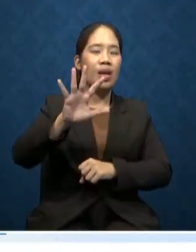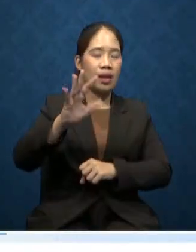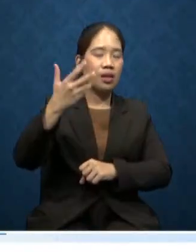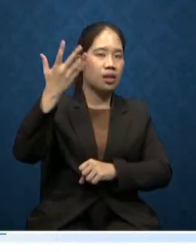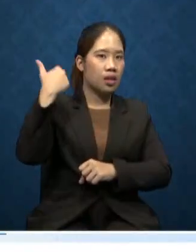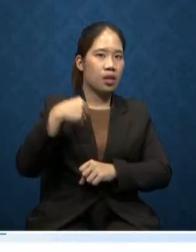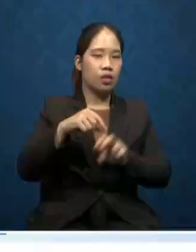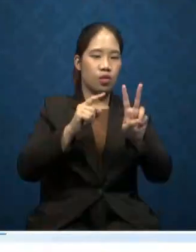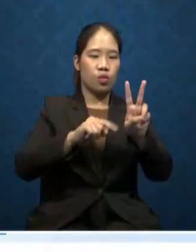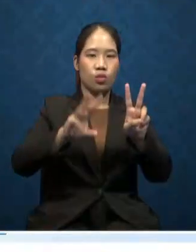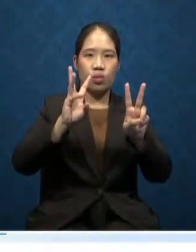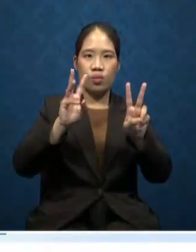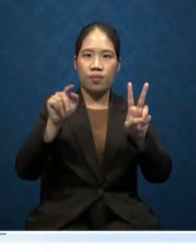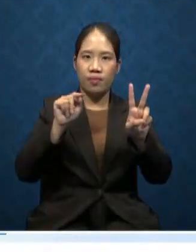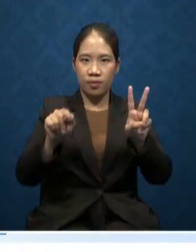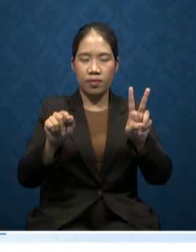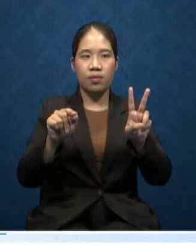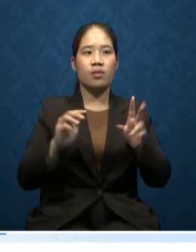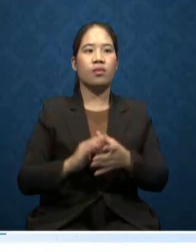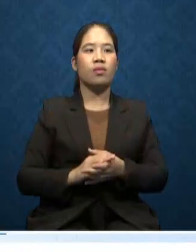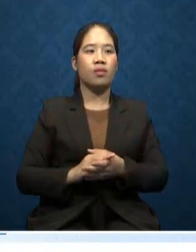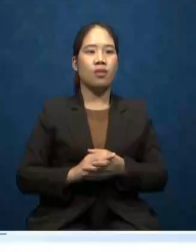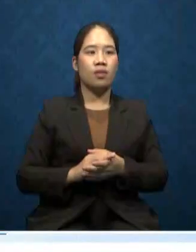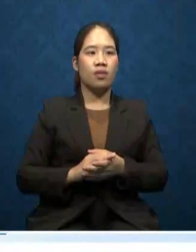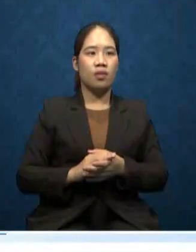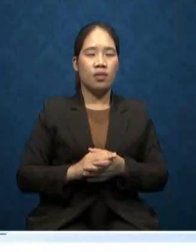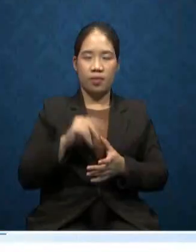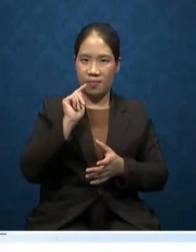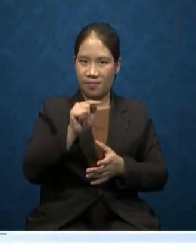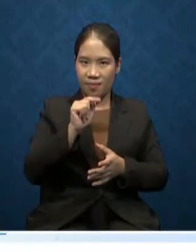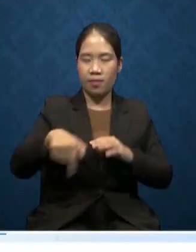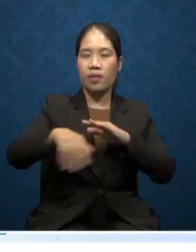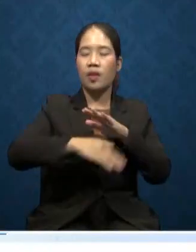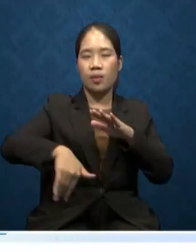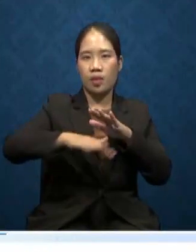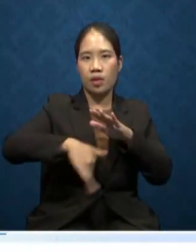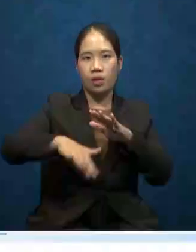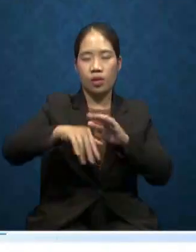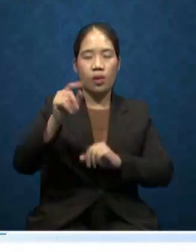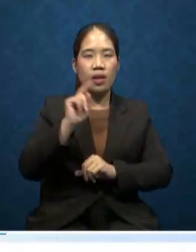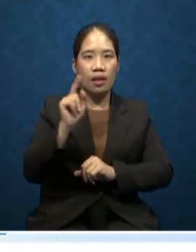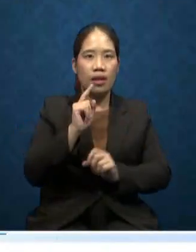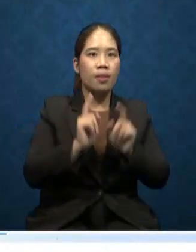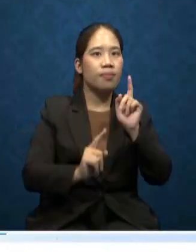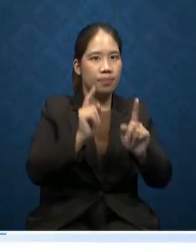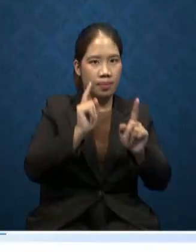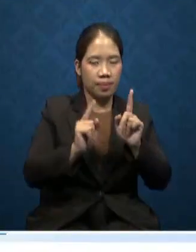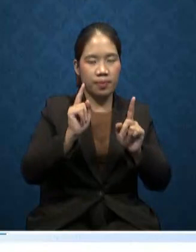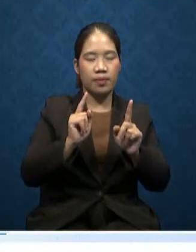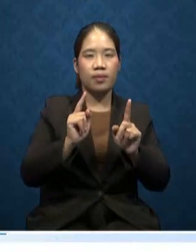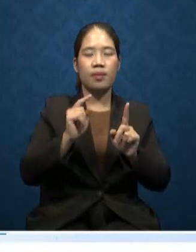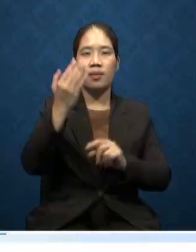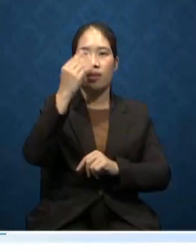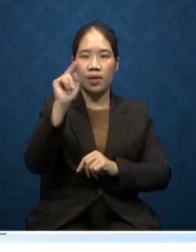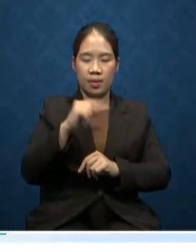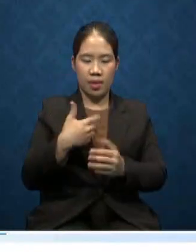ี่ 2.6%ครันี้นี่คือผลเบ้องต้นจากการที่ประเมิน วา